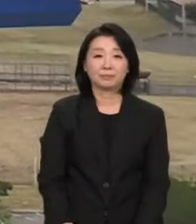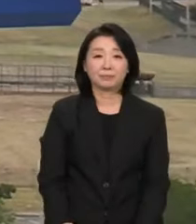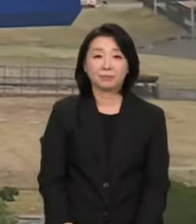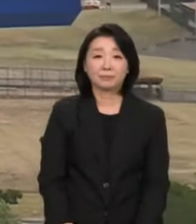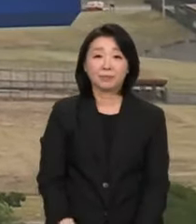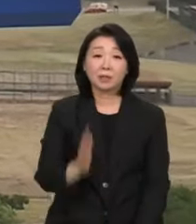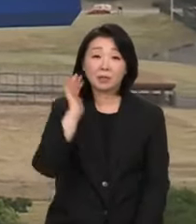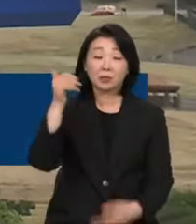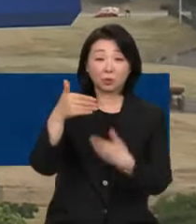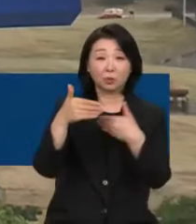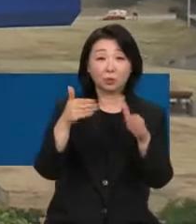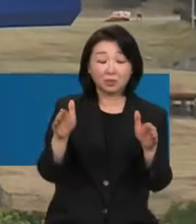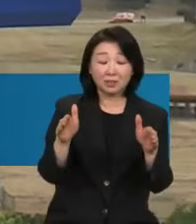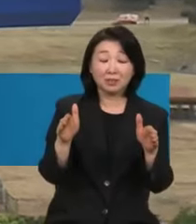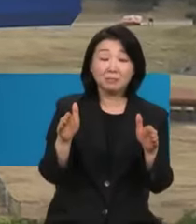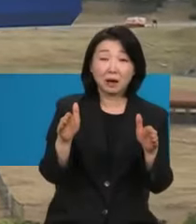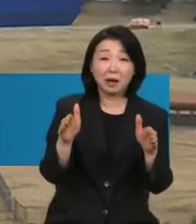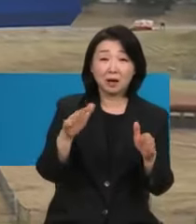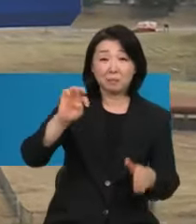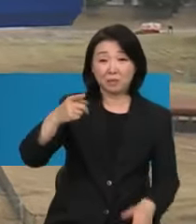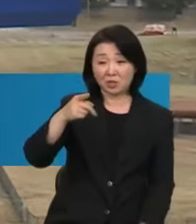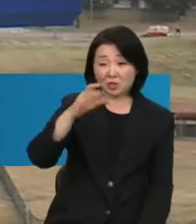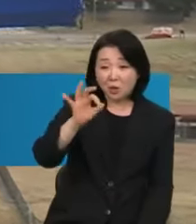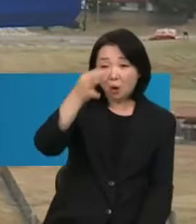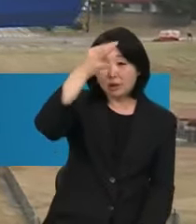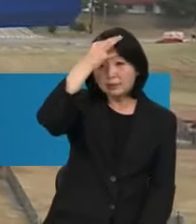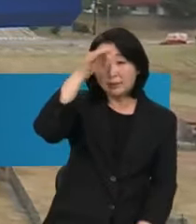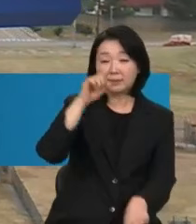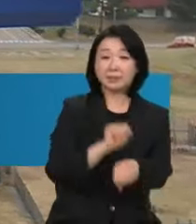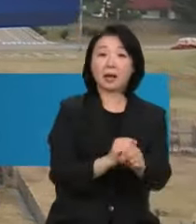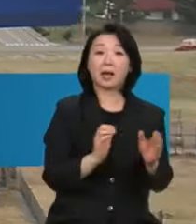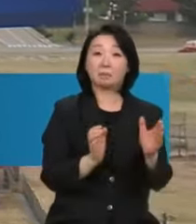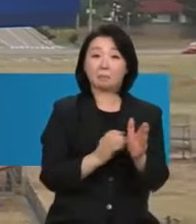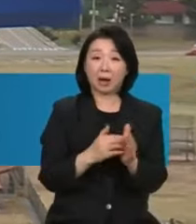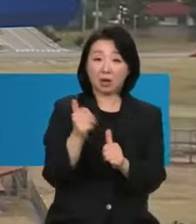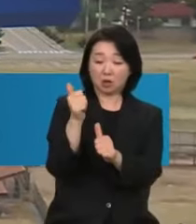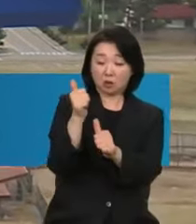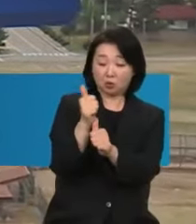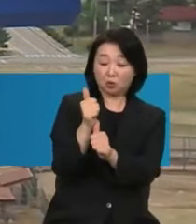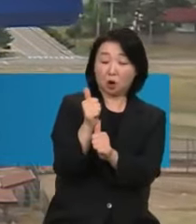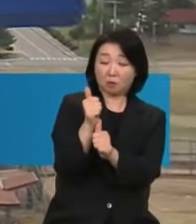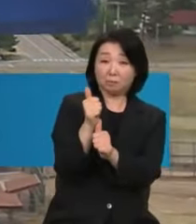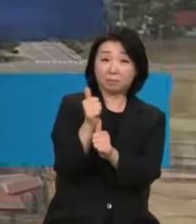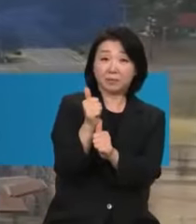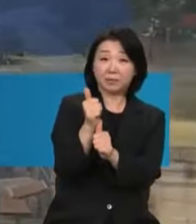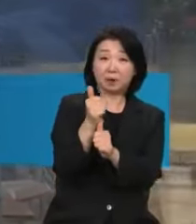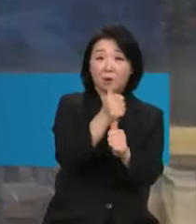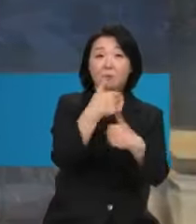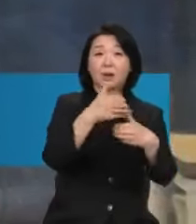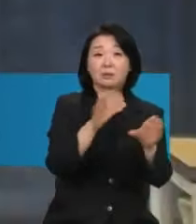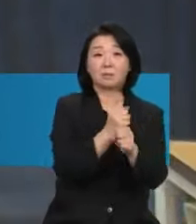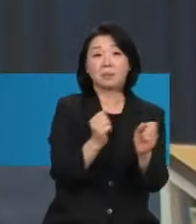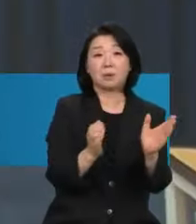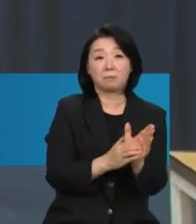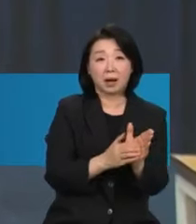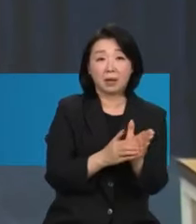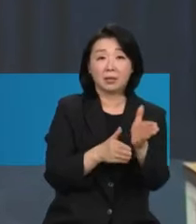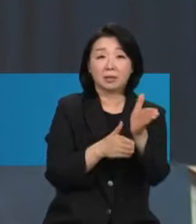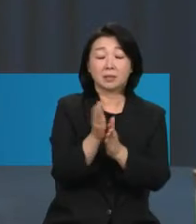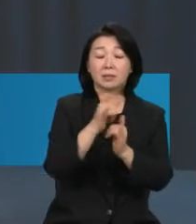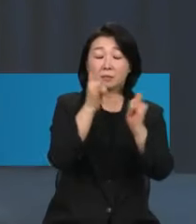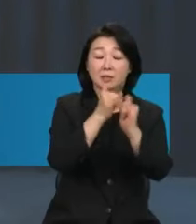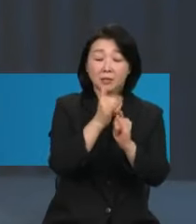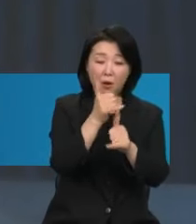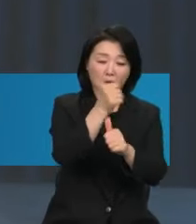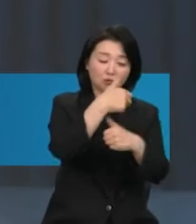이와 함께 대통령실은 민정기능을 강화한 수석비서관실을 새로 만들고 시민사회수석실을 폐지하는